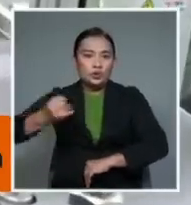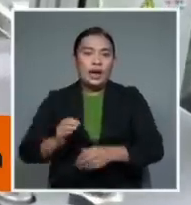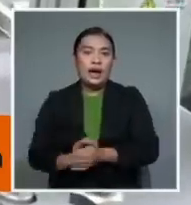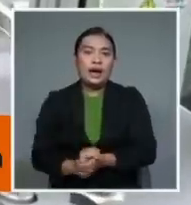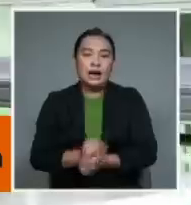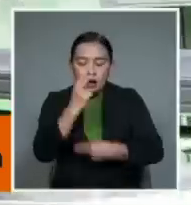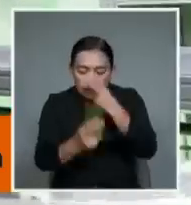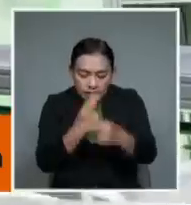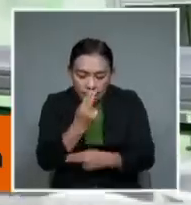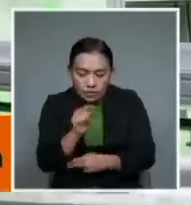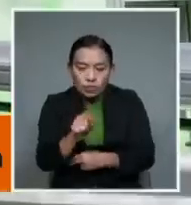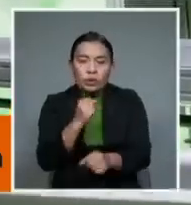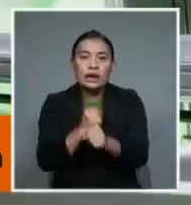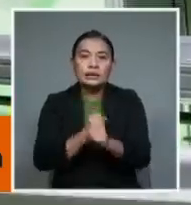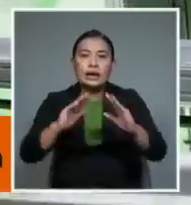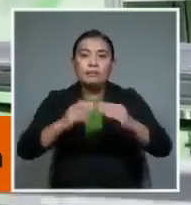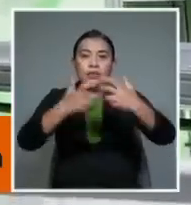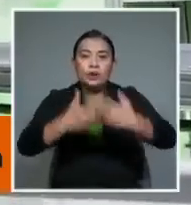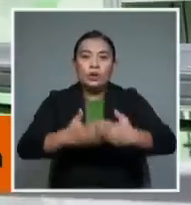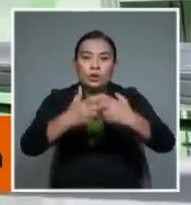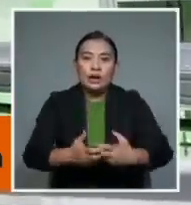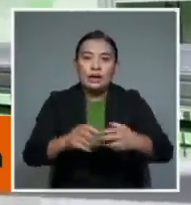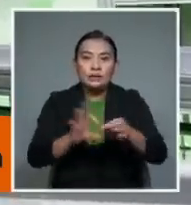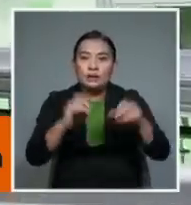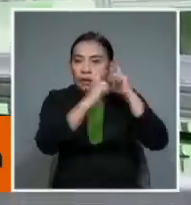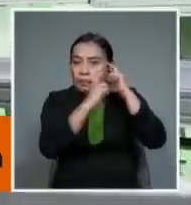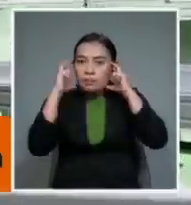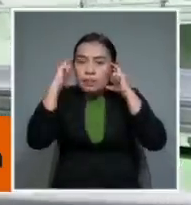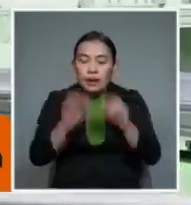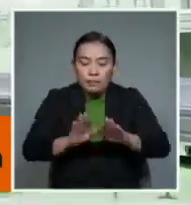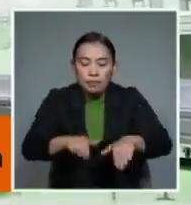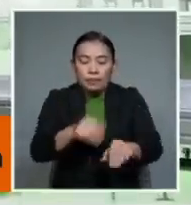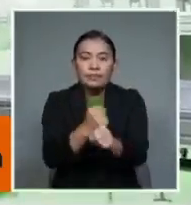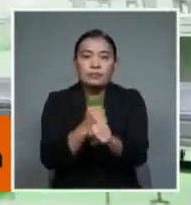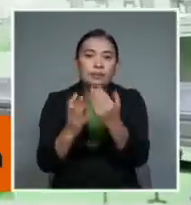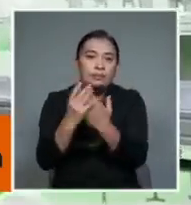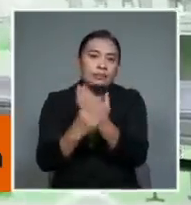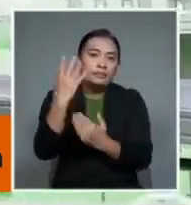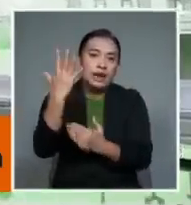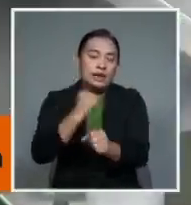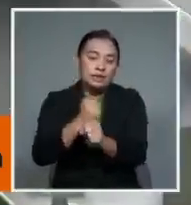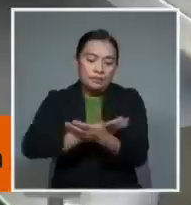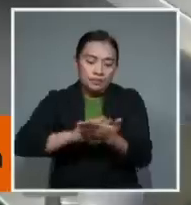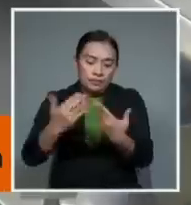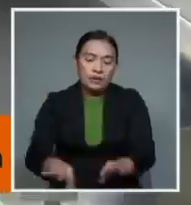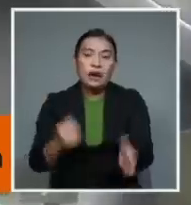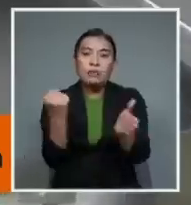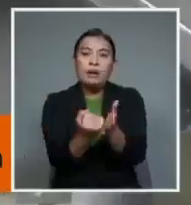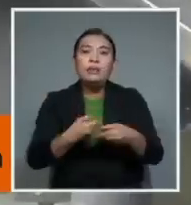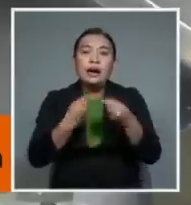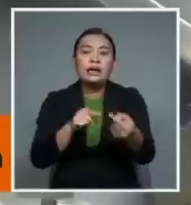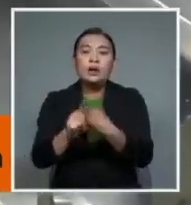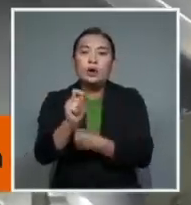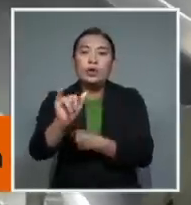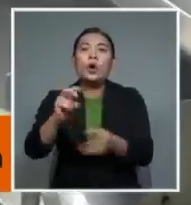ทยเยี่ยมชมโรงงานหน้ากากอนามัย CP หลังก่อสร้างแล้วเสร็จใน5สัปดาห์และได้รับใบอนุญาตจากสำนักงานคณะกรรมการอาหารและยา